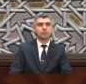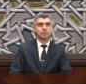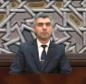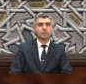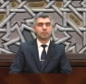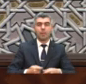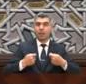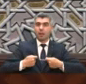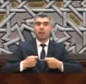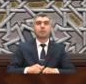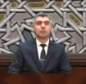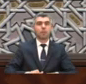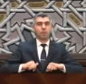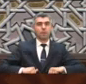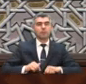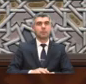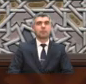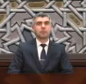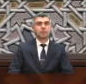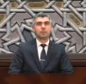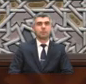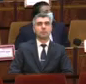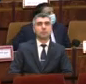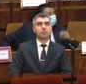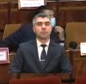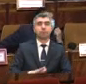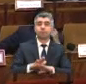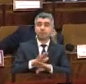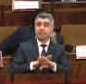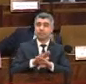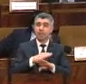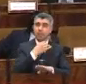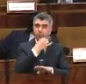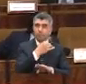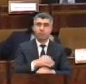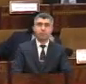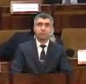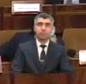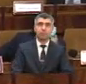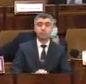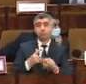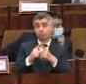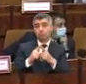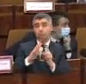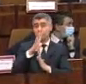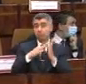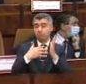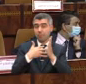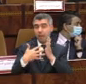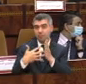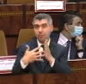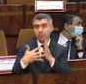سيد الرئيس، سيد الوزير، في الحقيقة اسمح لي نقول لك هاد المخططات اللي وضعته كنظن واقيلا متواجدة